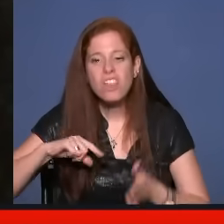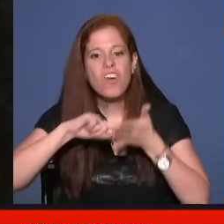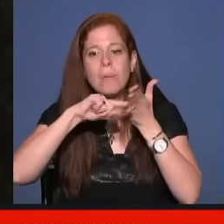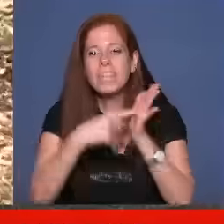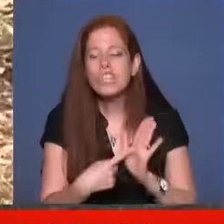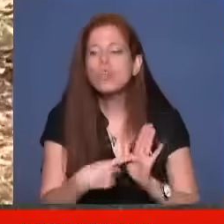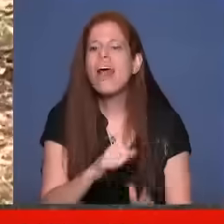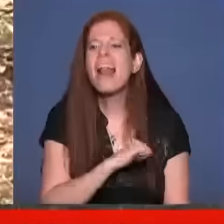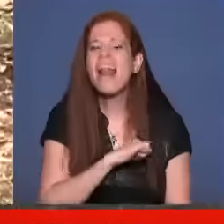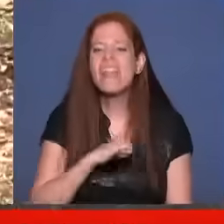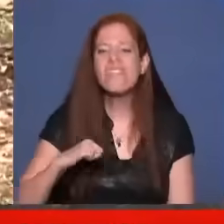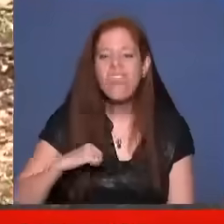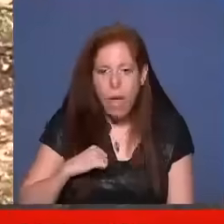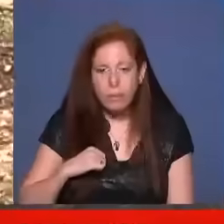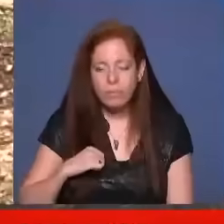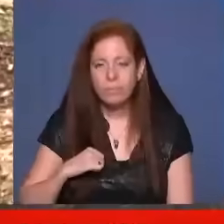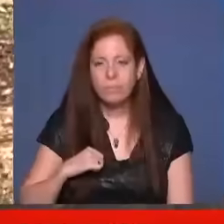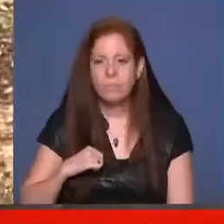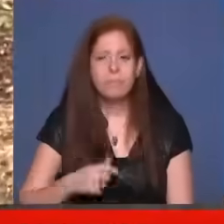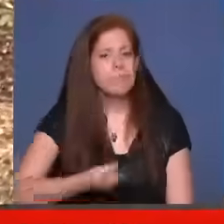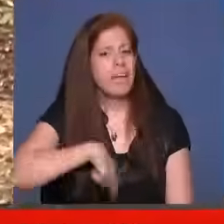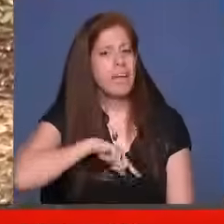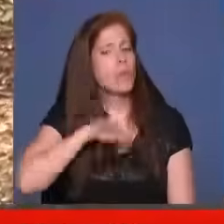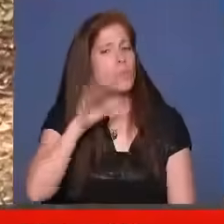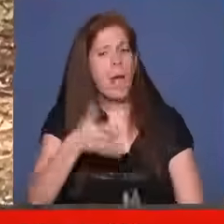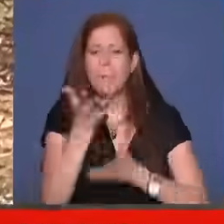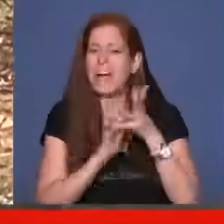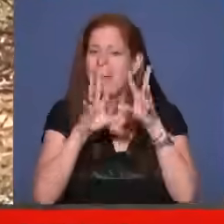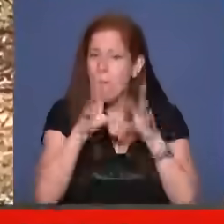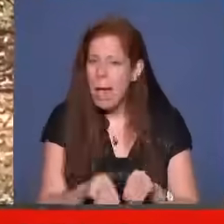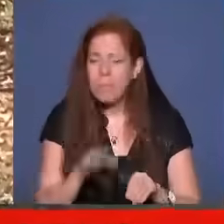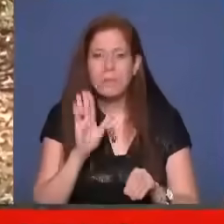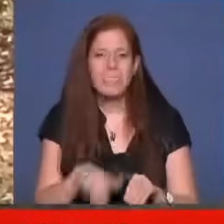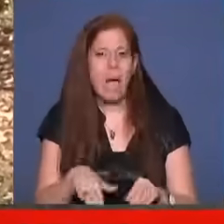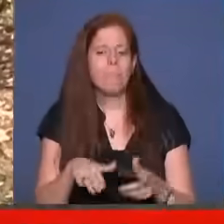מדגיש לבד. אנחנו גם קבעים, גם